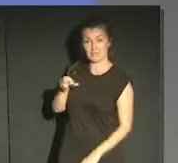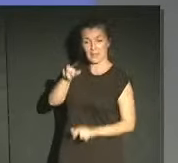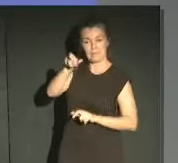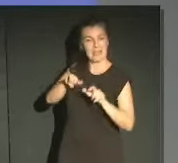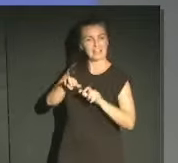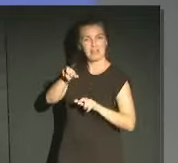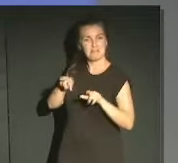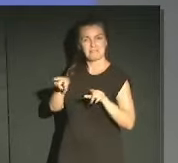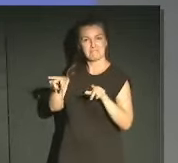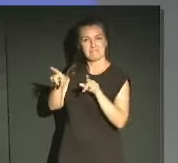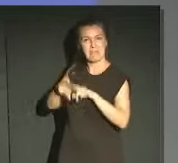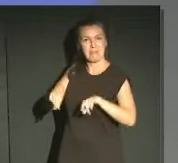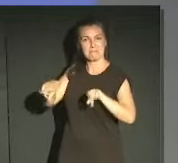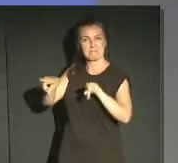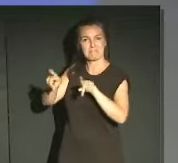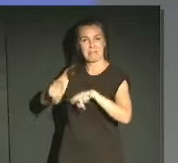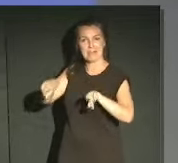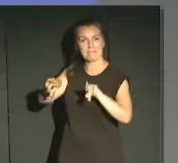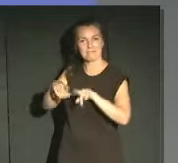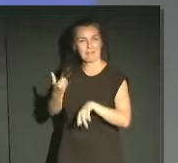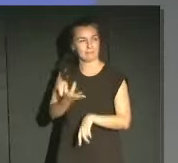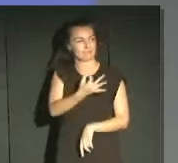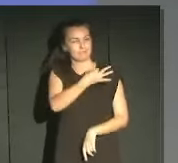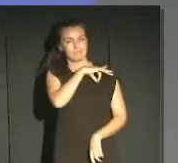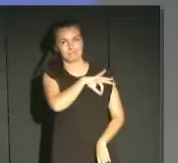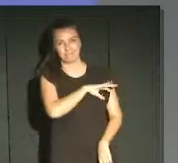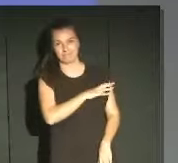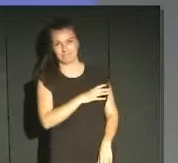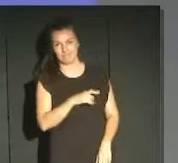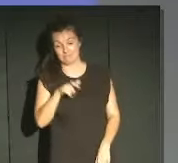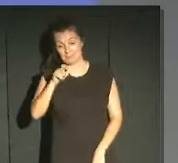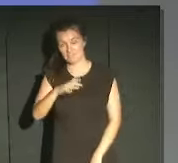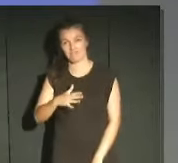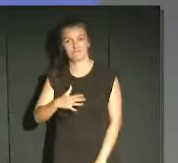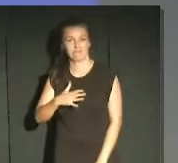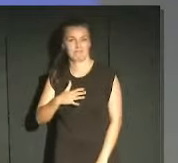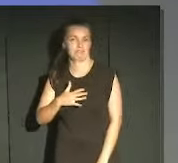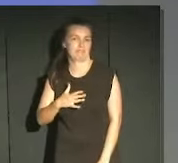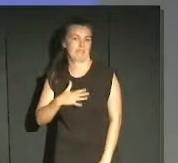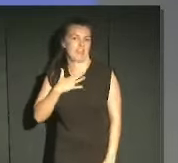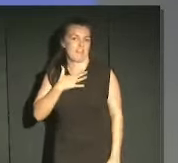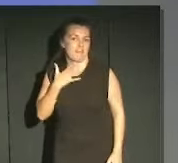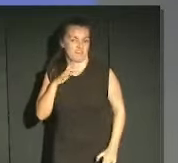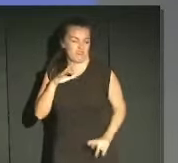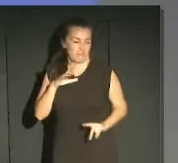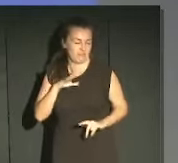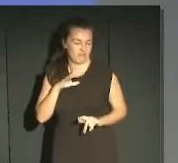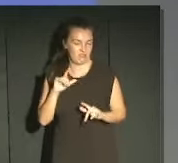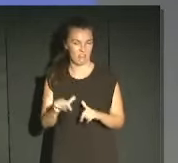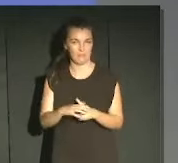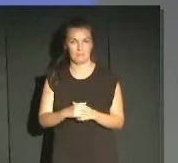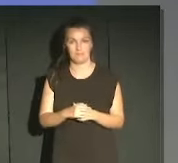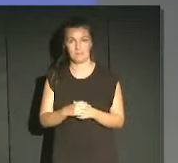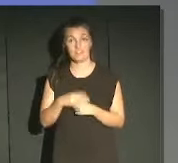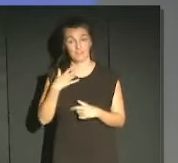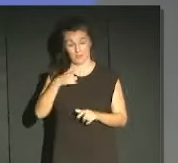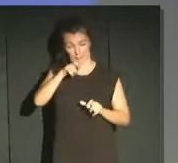même au même privilégiés à une minorité de